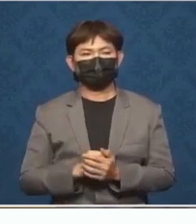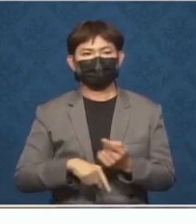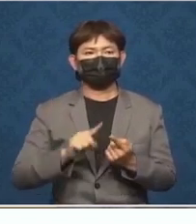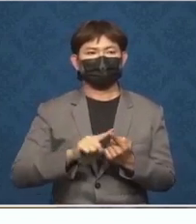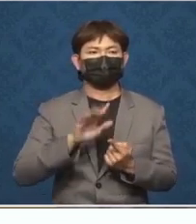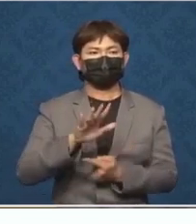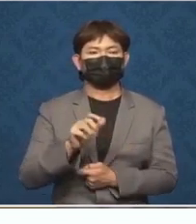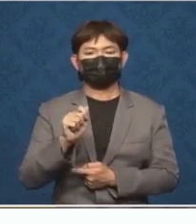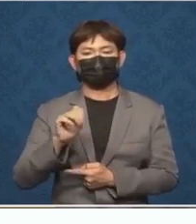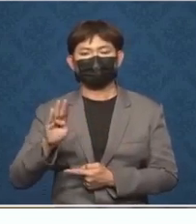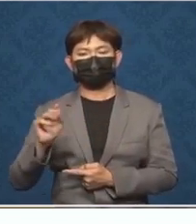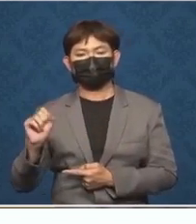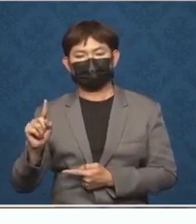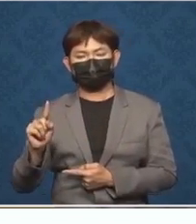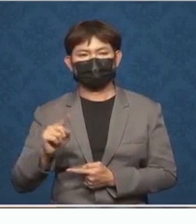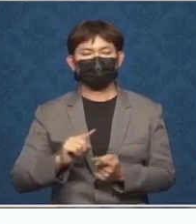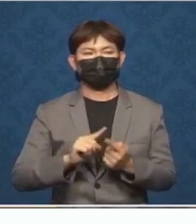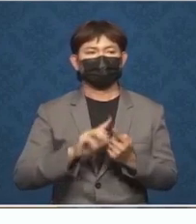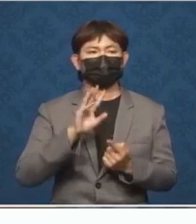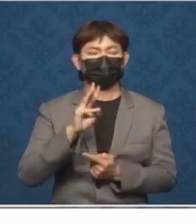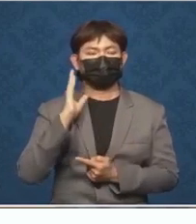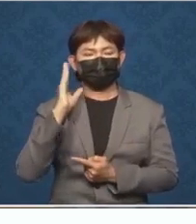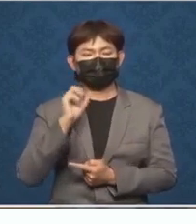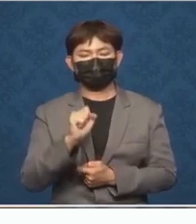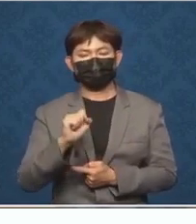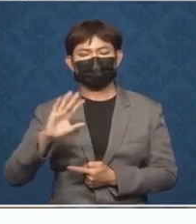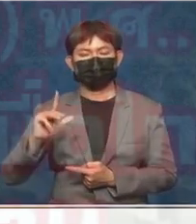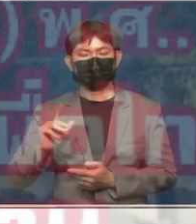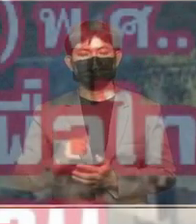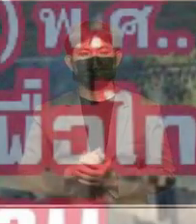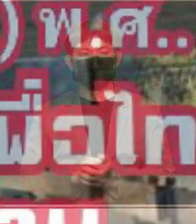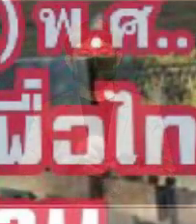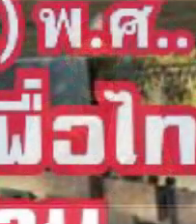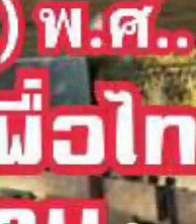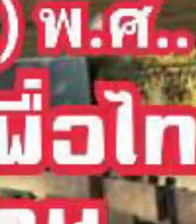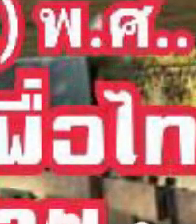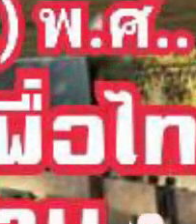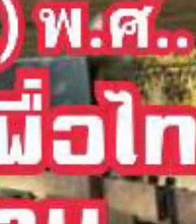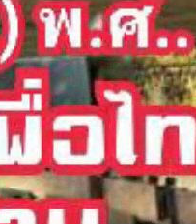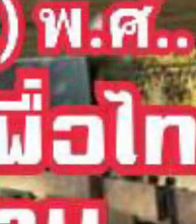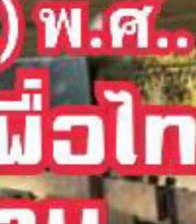ายอุบลศักดิ์บัวหลงงาม 6. นายสุชาติธาราธรรมรงเวชขอผู้รับรองด้วยครับ